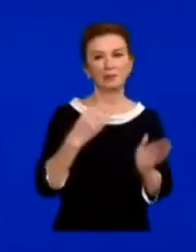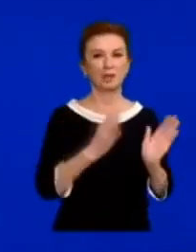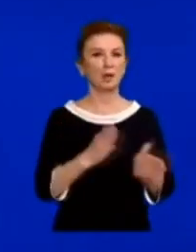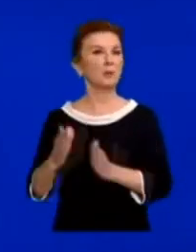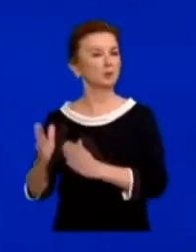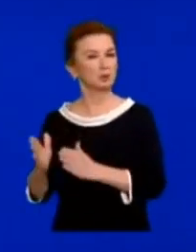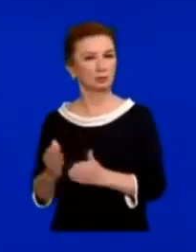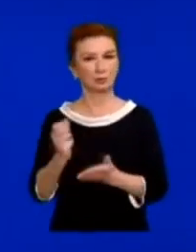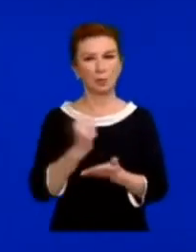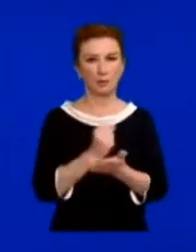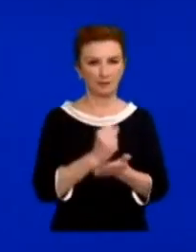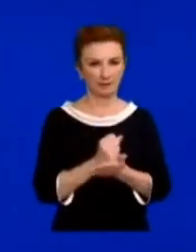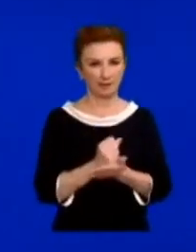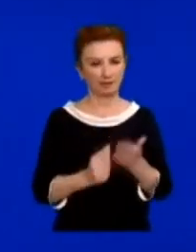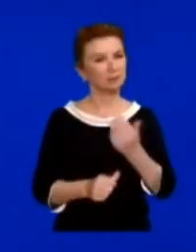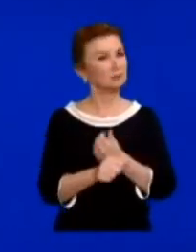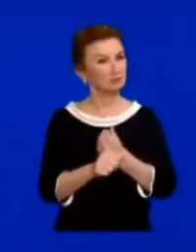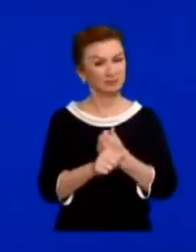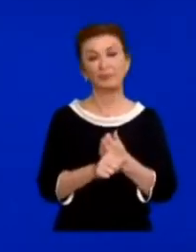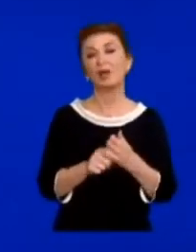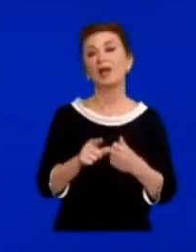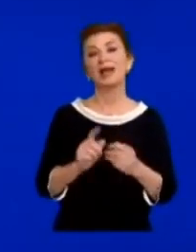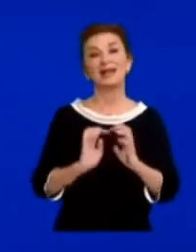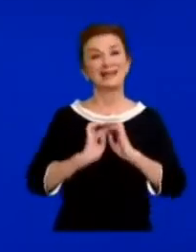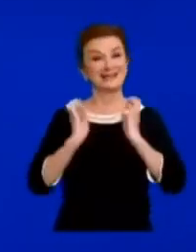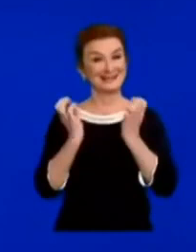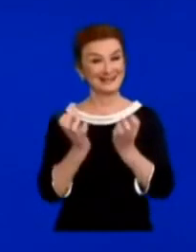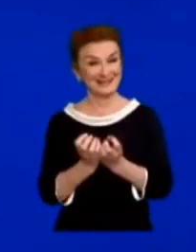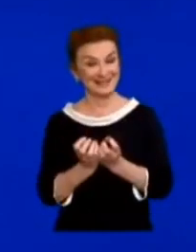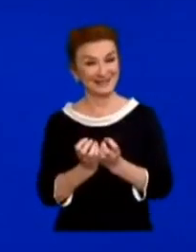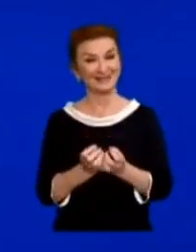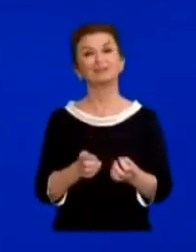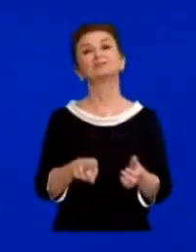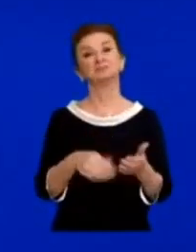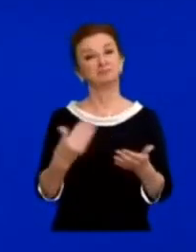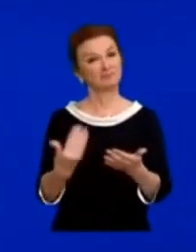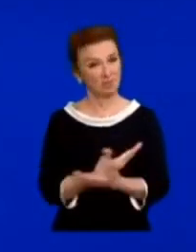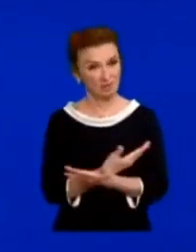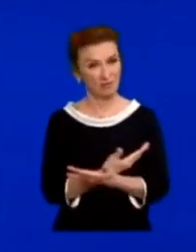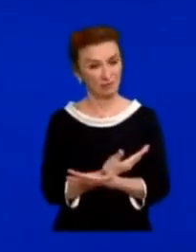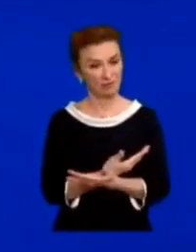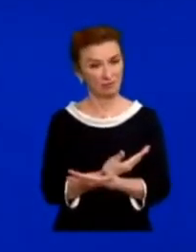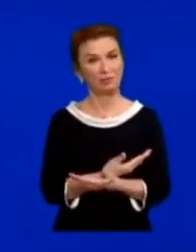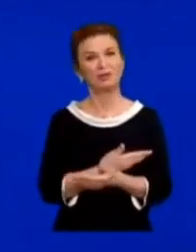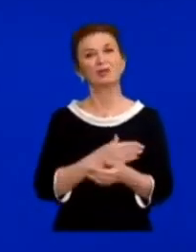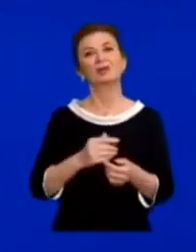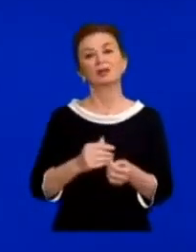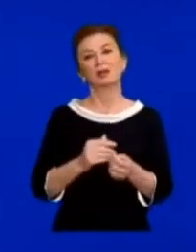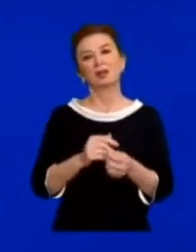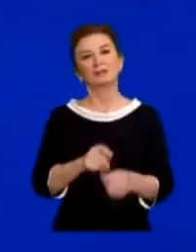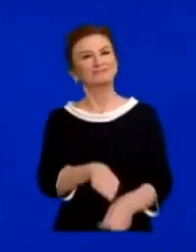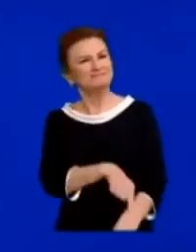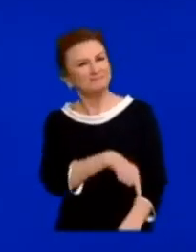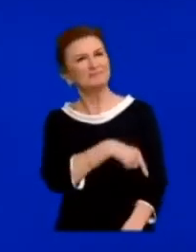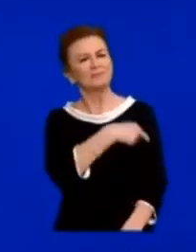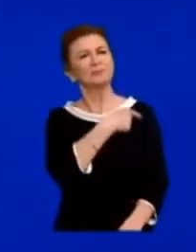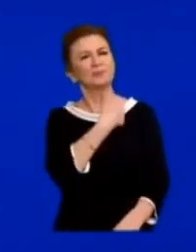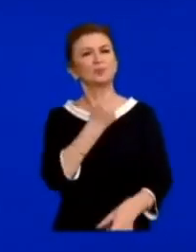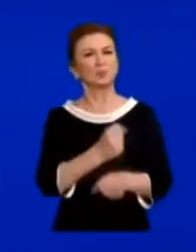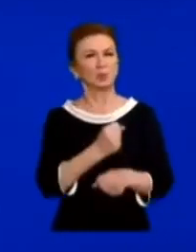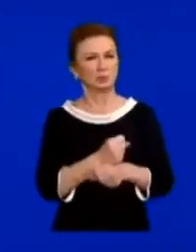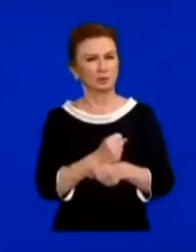no niestety, trzeba powiedzieć, po raz kolejny przedłuża, opóźnia, zamraża. A więc bardzo gorący apel o